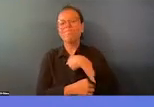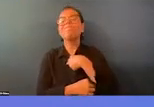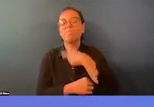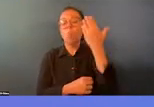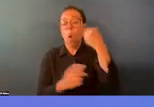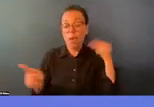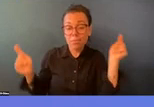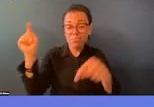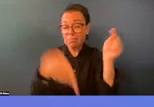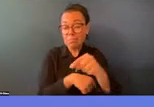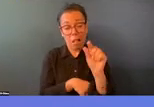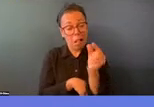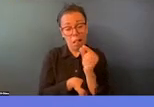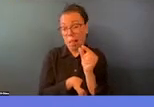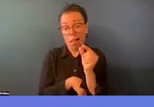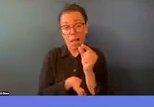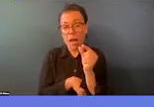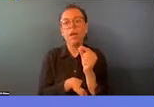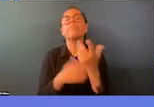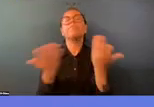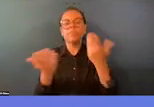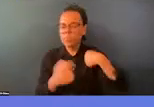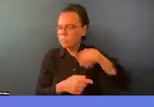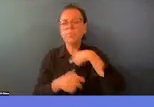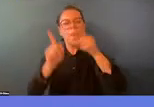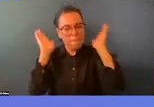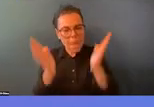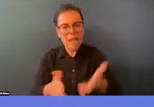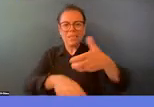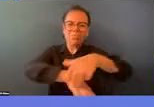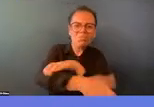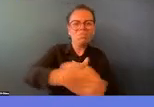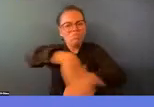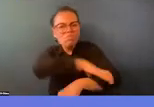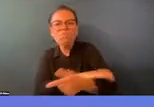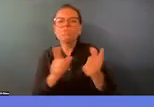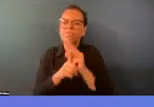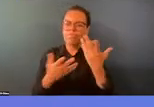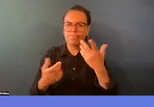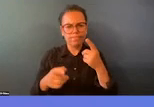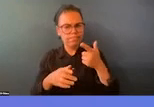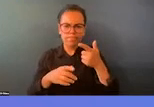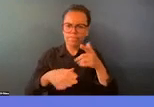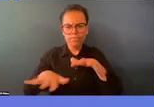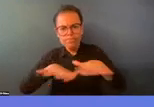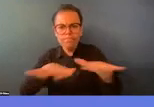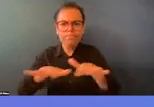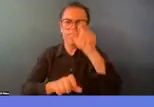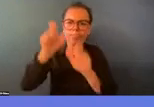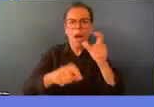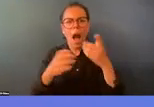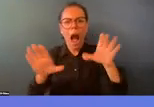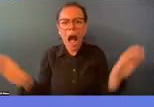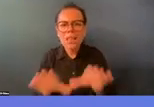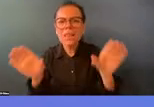время нам тоже как бы активно участвовать и принимать решения на уровне мужчин об